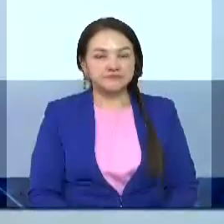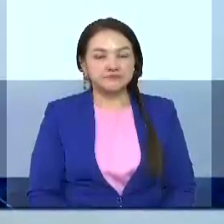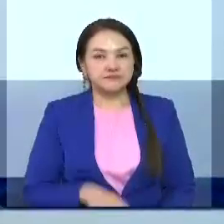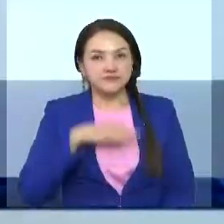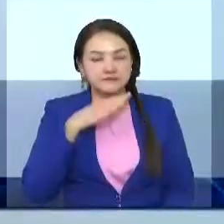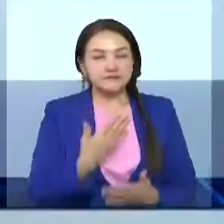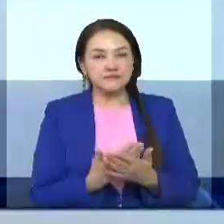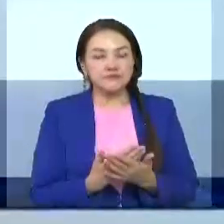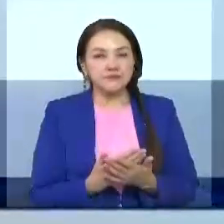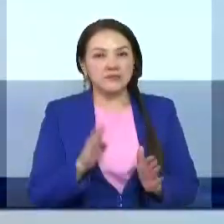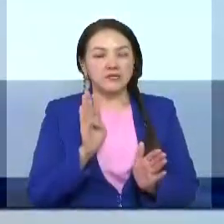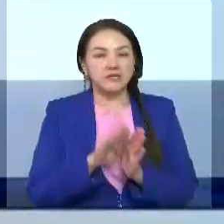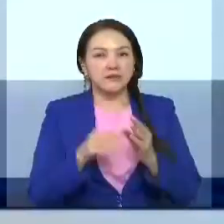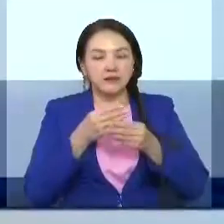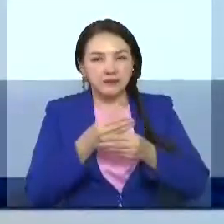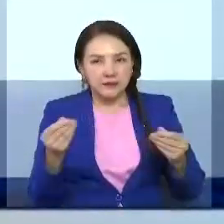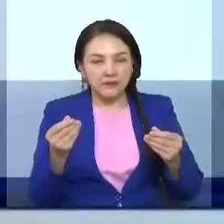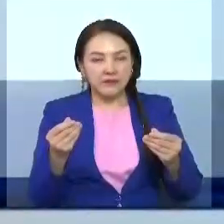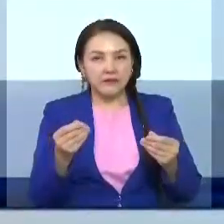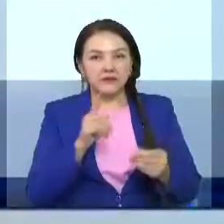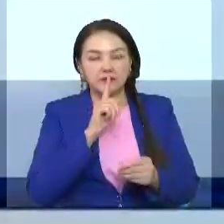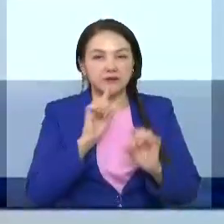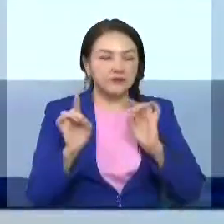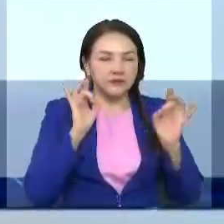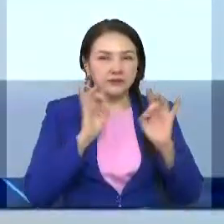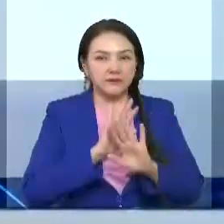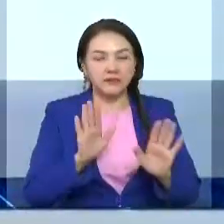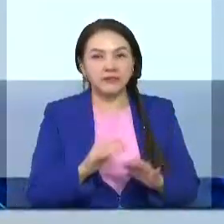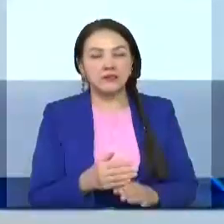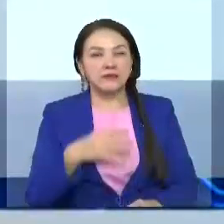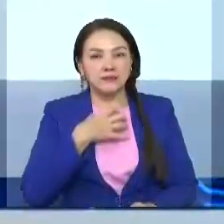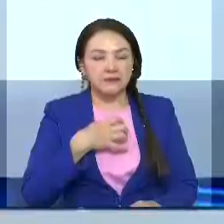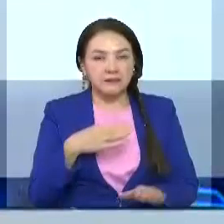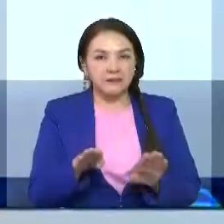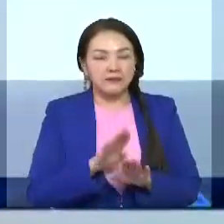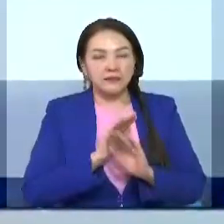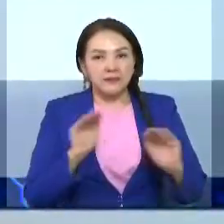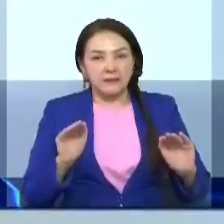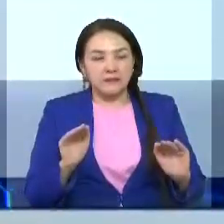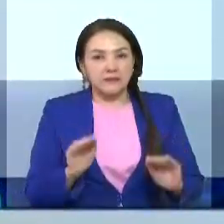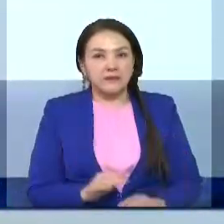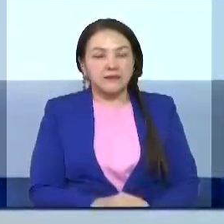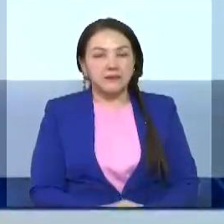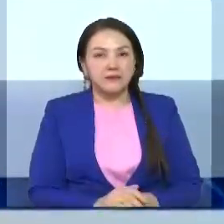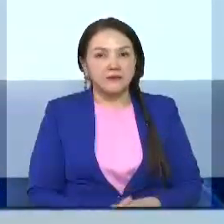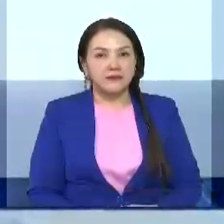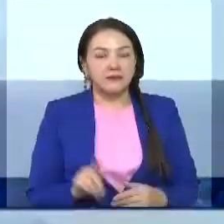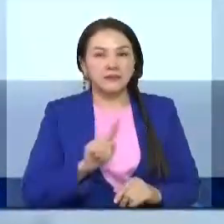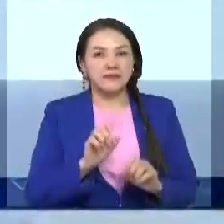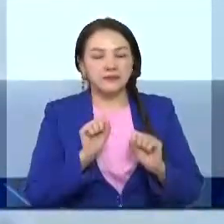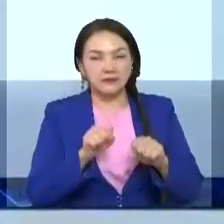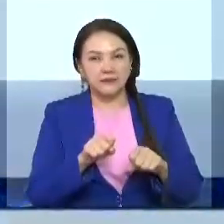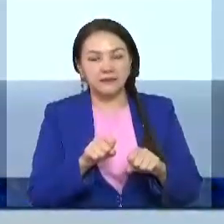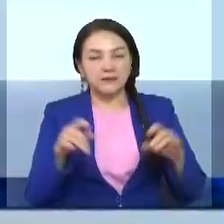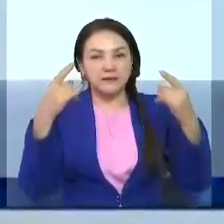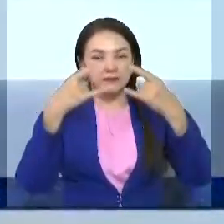достаточно бесшумный то что немаловажно для пациентов для наших маленьких пациентов чтобы мы могли проводить